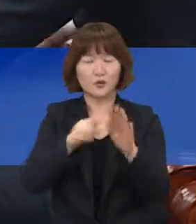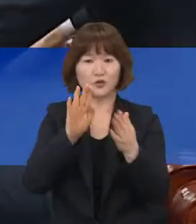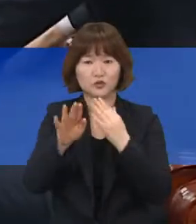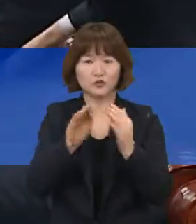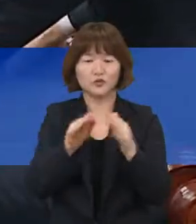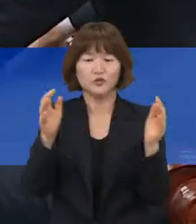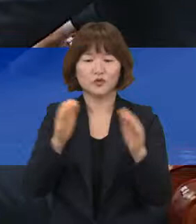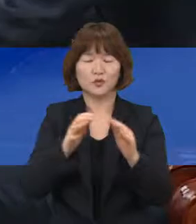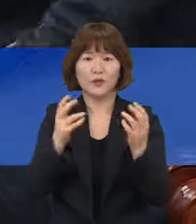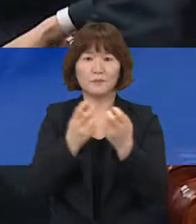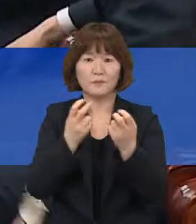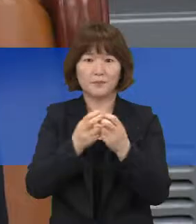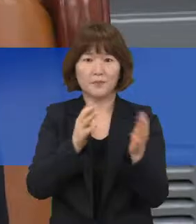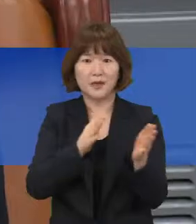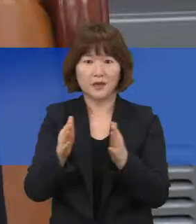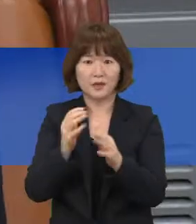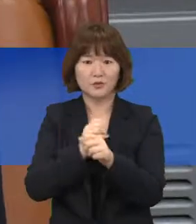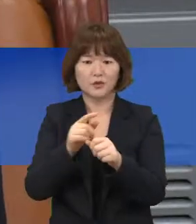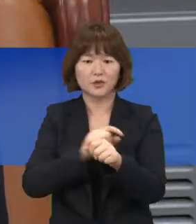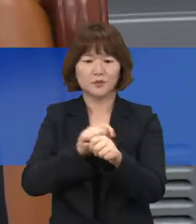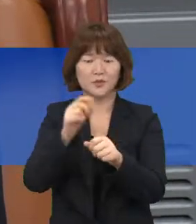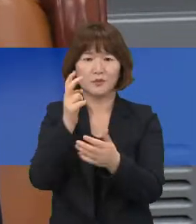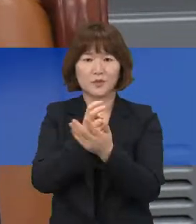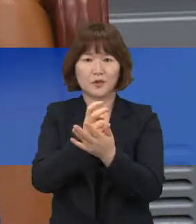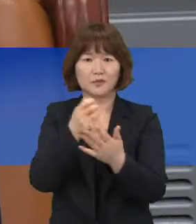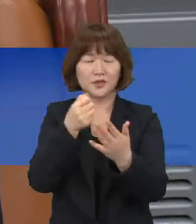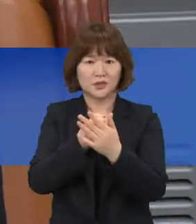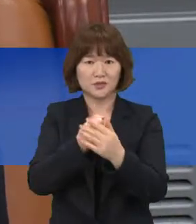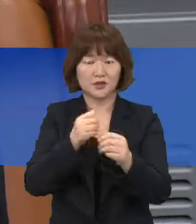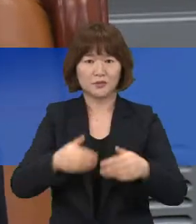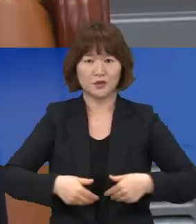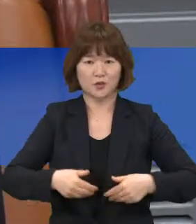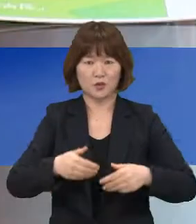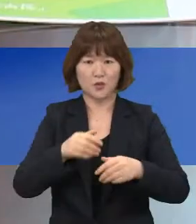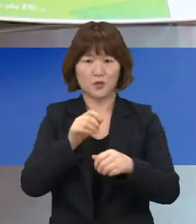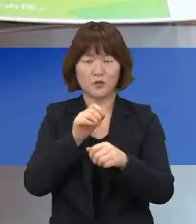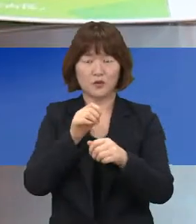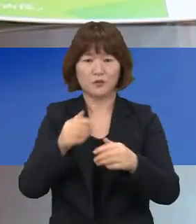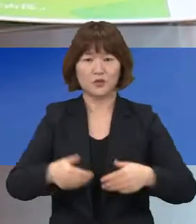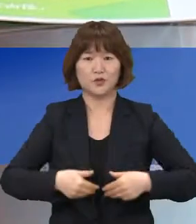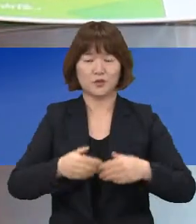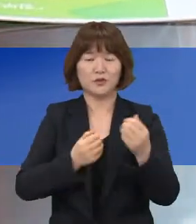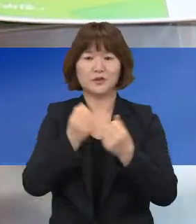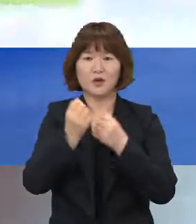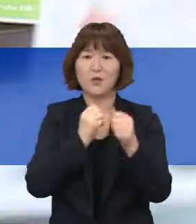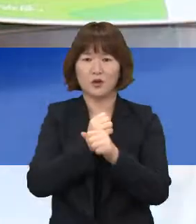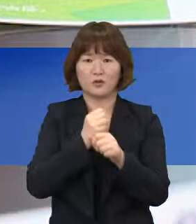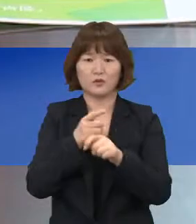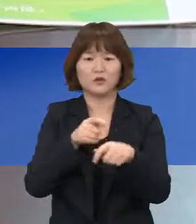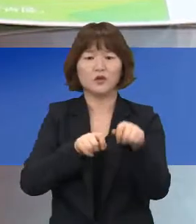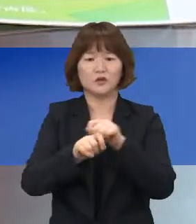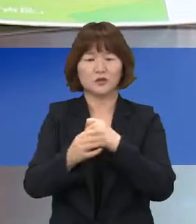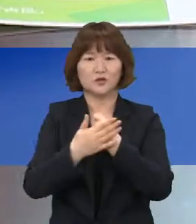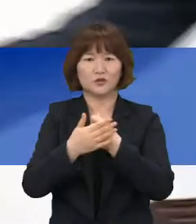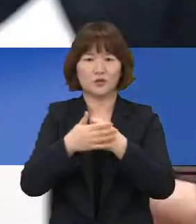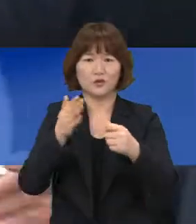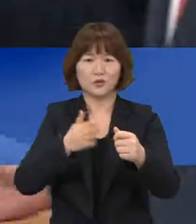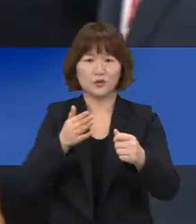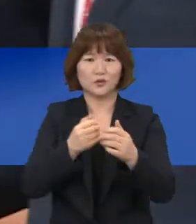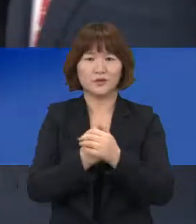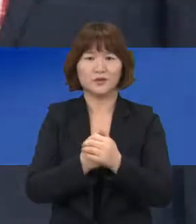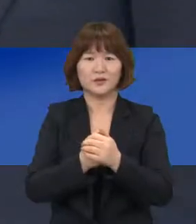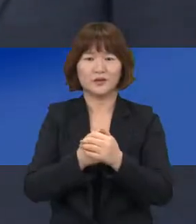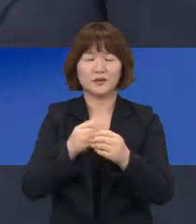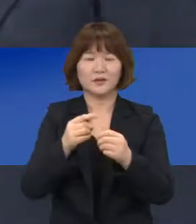종합지원 대책 마련과 특별법 제정의 필요성을 설명하고 적극적인 지원과 협조를 요청했습니다 특히 에